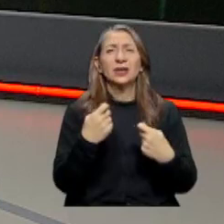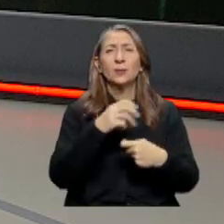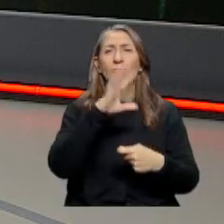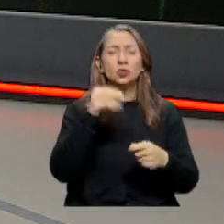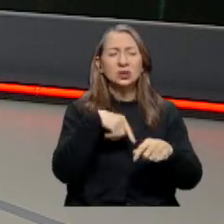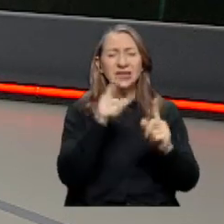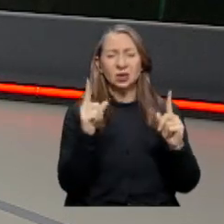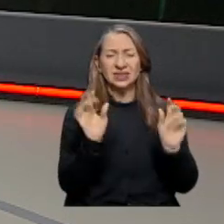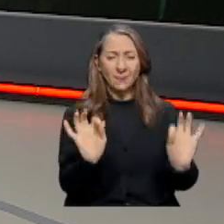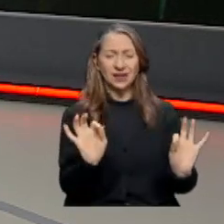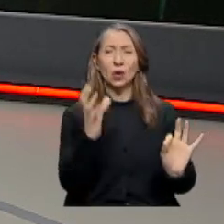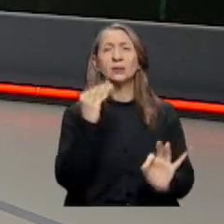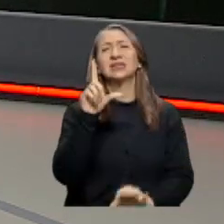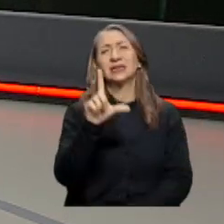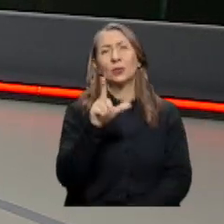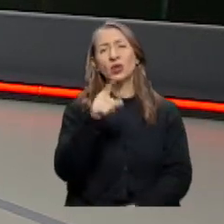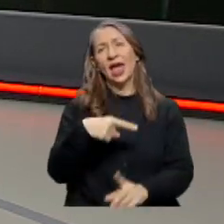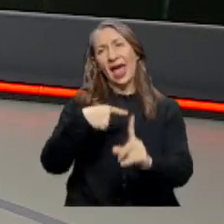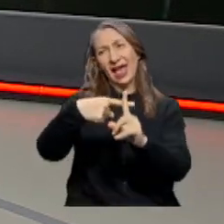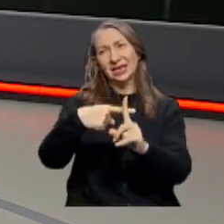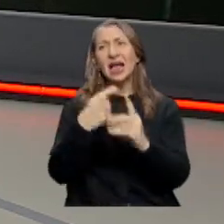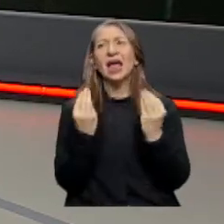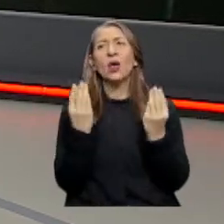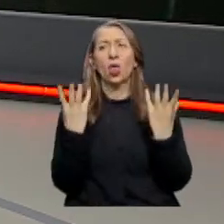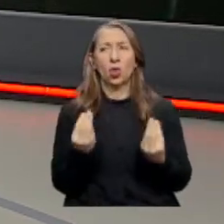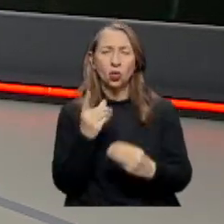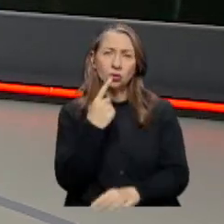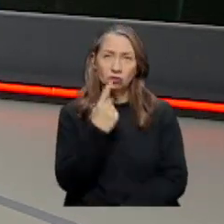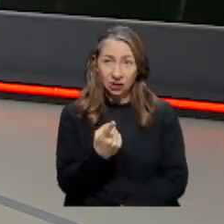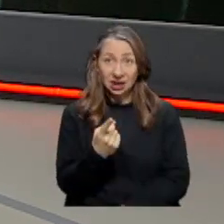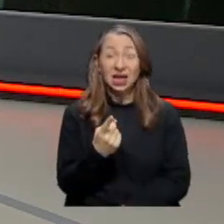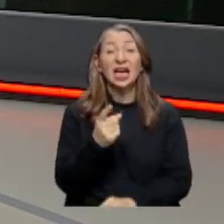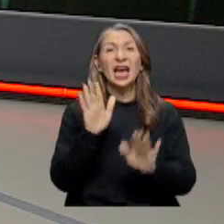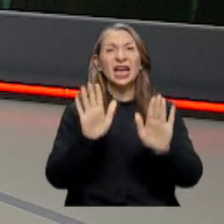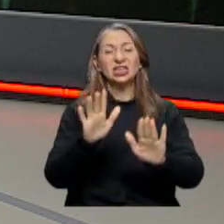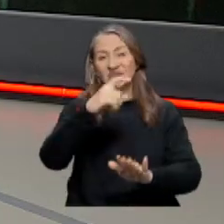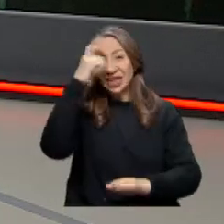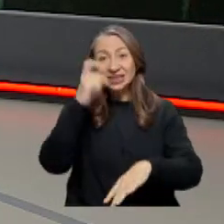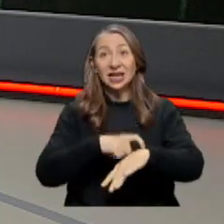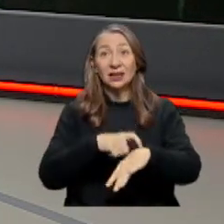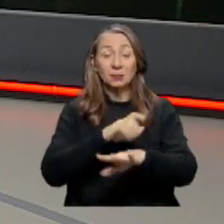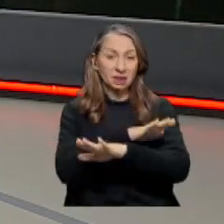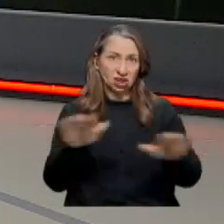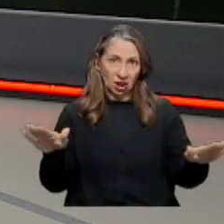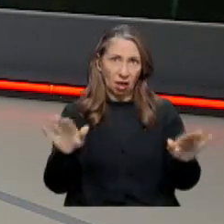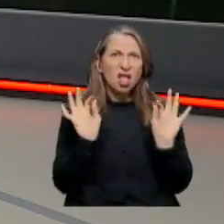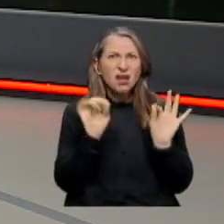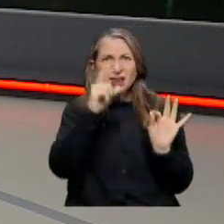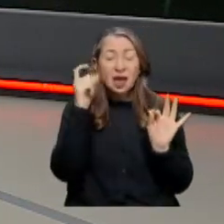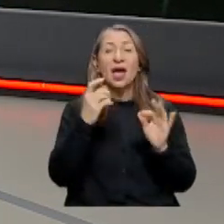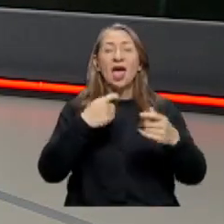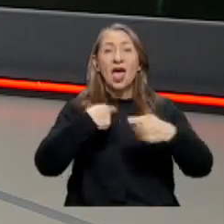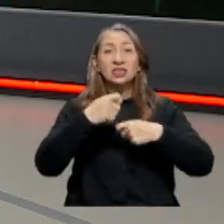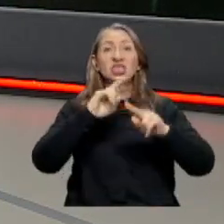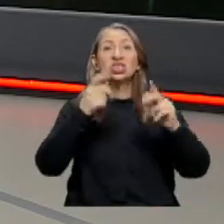bütün sezon sabitlemeleri lazım. Onu da ekleseler iyi olur. Onu da söyledik. Kalıcı yaz saati uygulaması bitecek. Esnaf ve